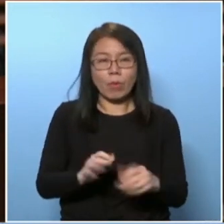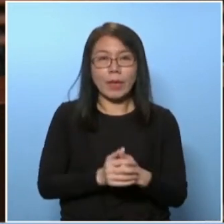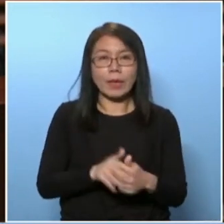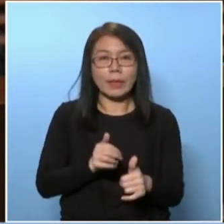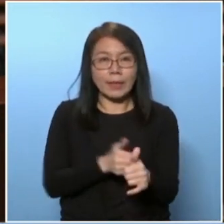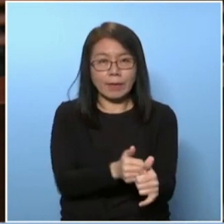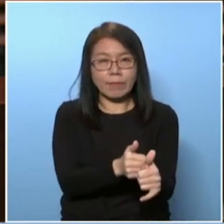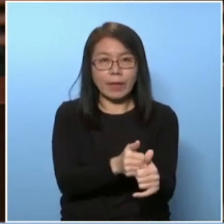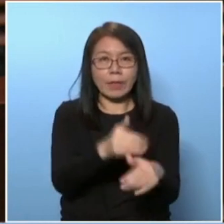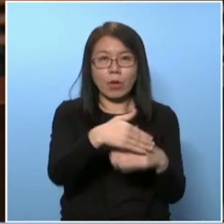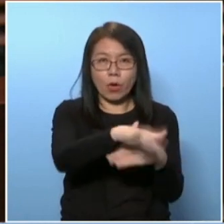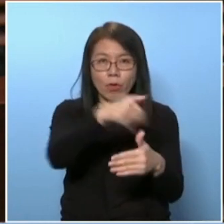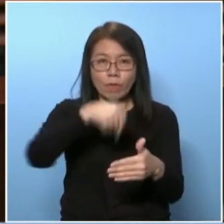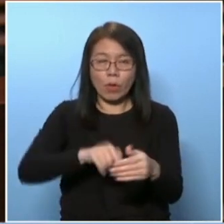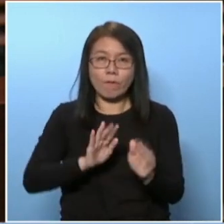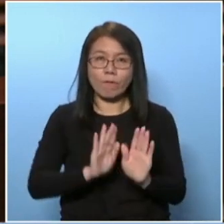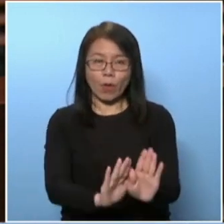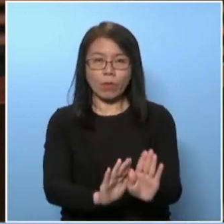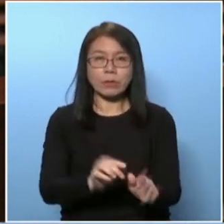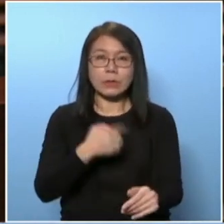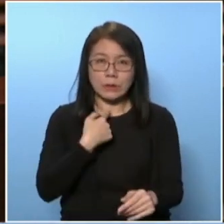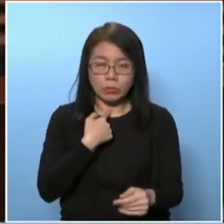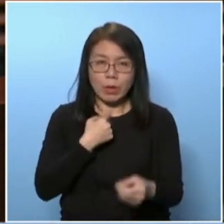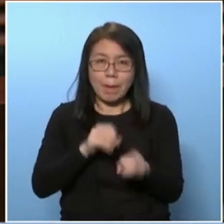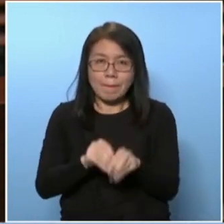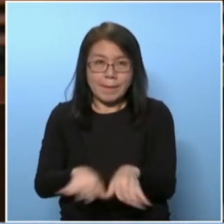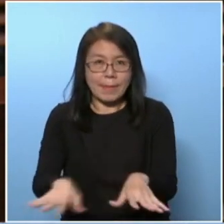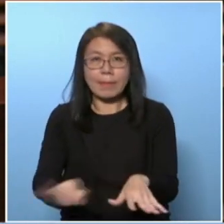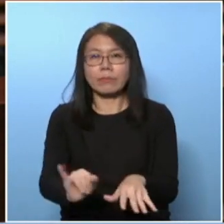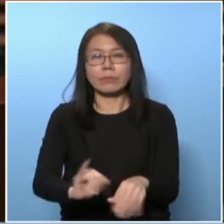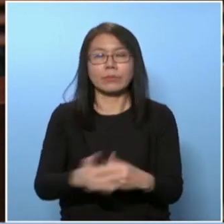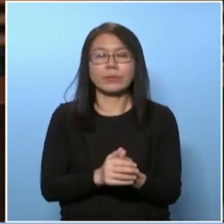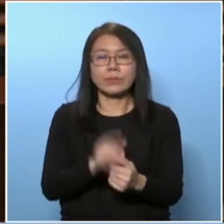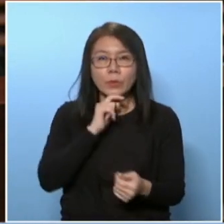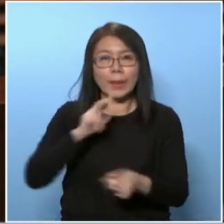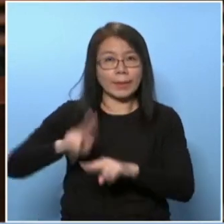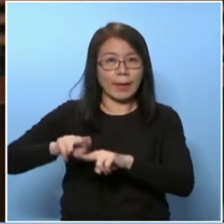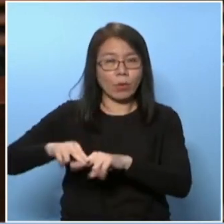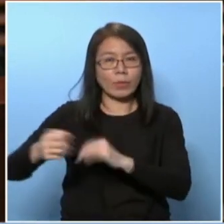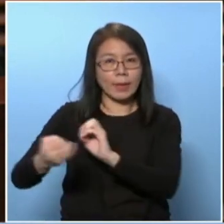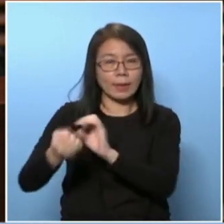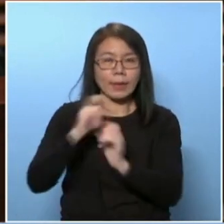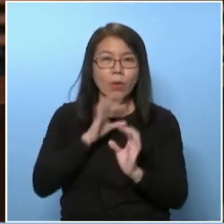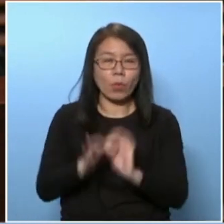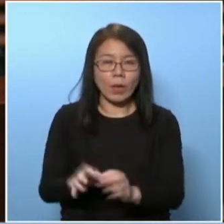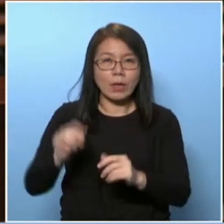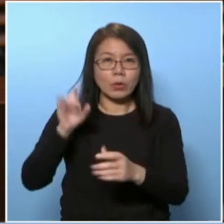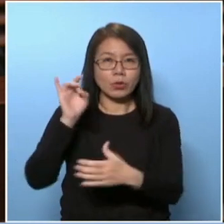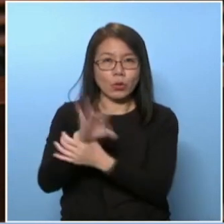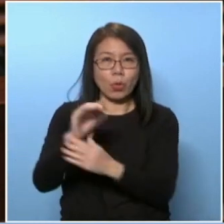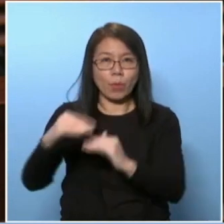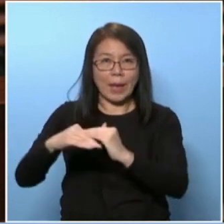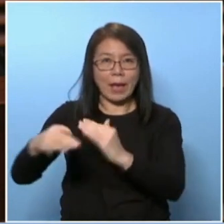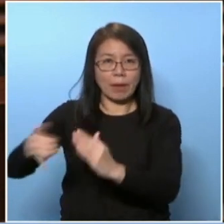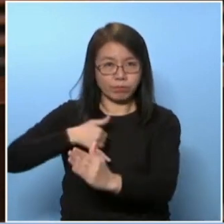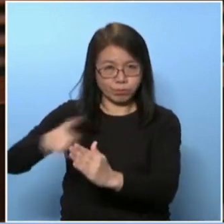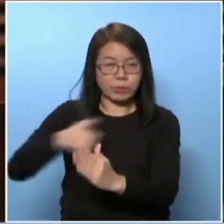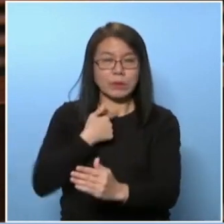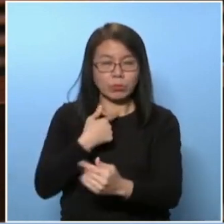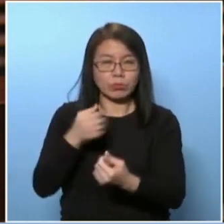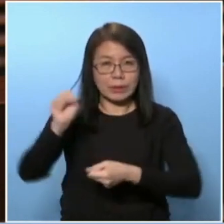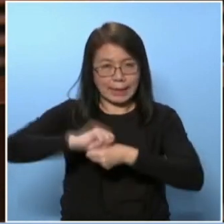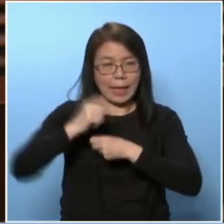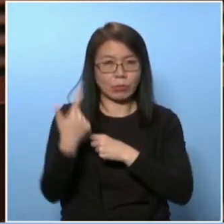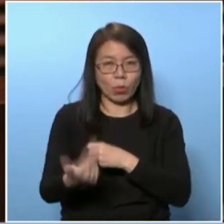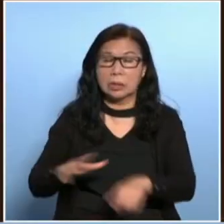按住外防輸入內防，即係擴散，同埋尤其是而家同內地討論緊，即係及早通關嘅時候咧，我哋都會加緊呢方面